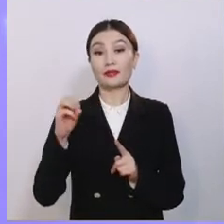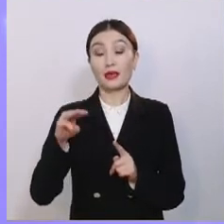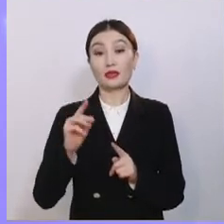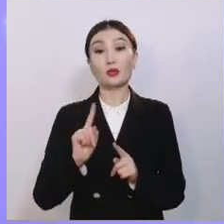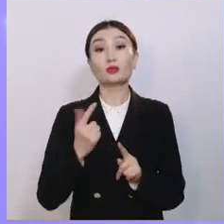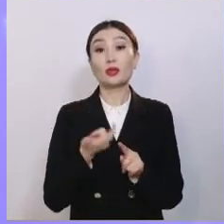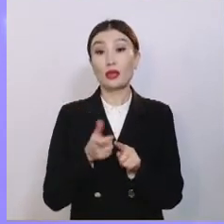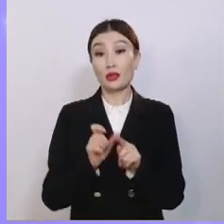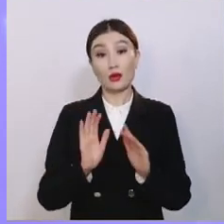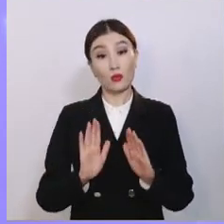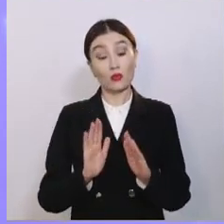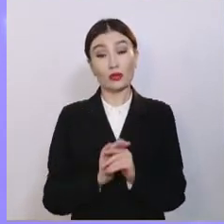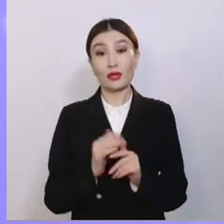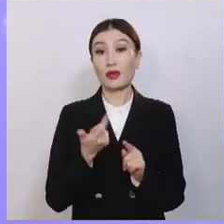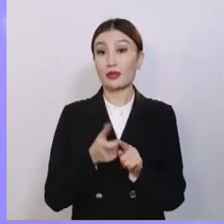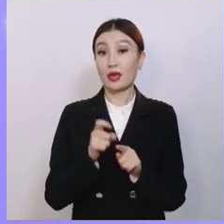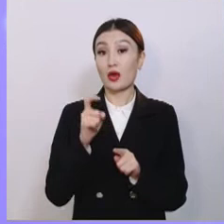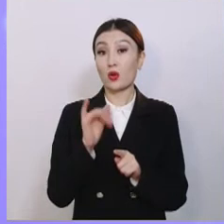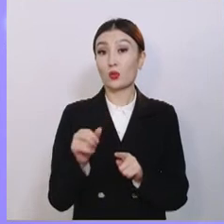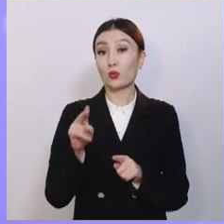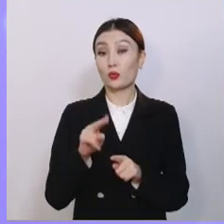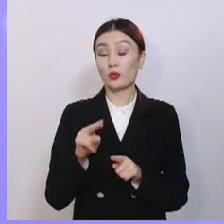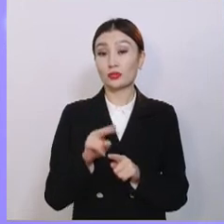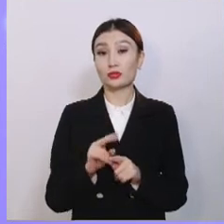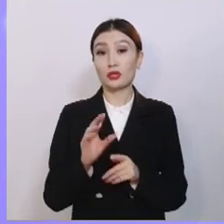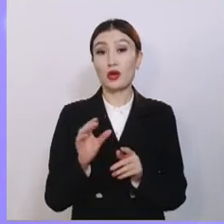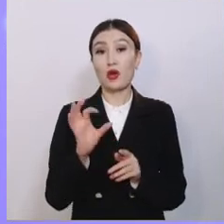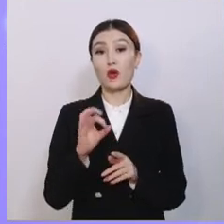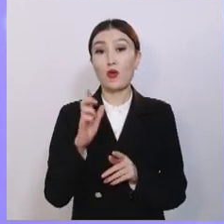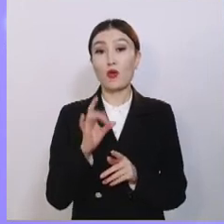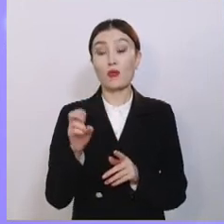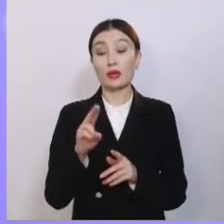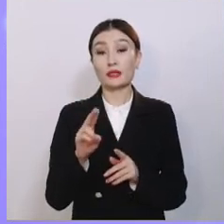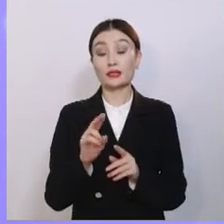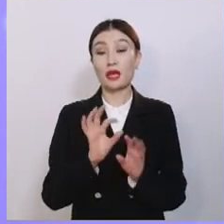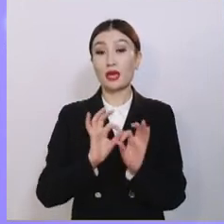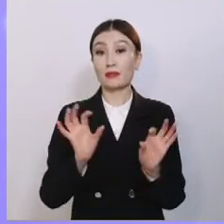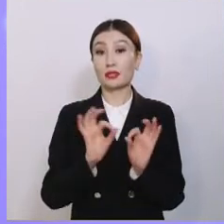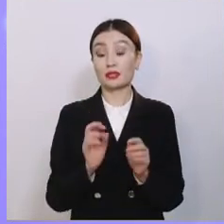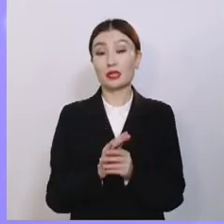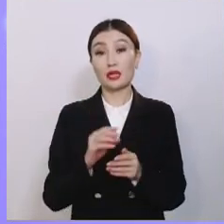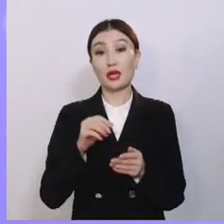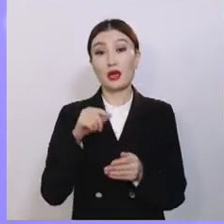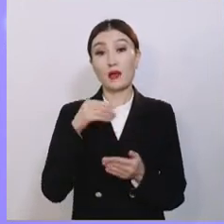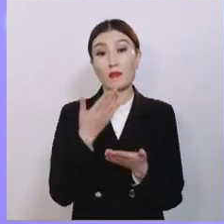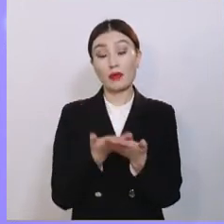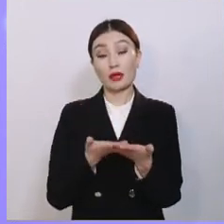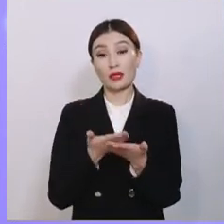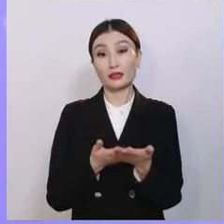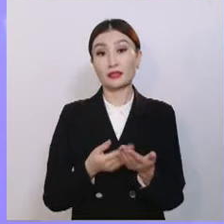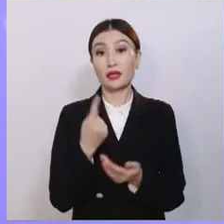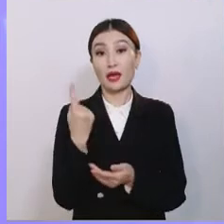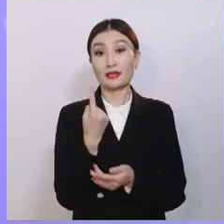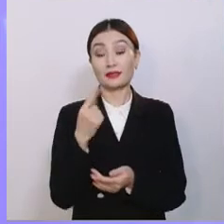такое эпитет? Это художественное, образное определение, подчеркивающее один